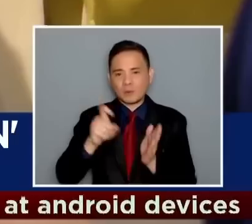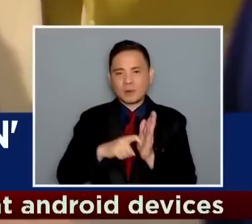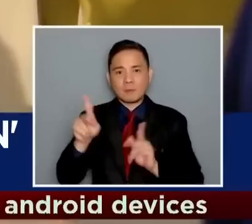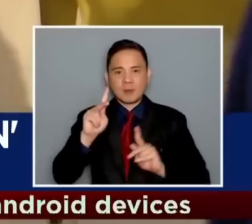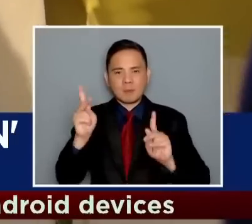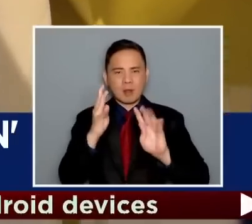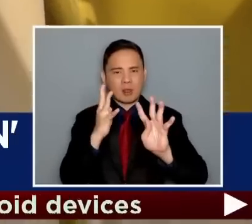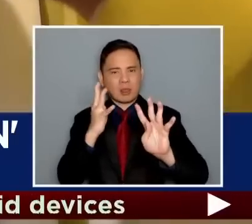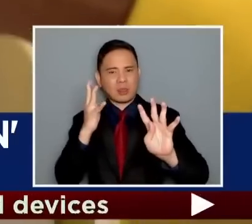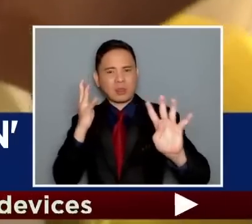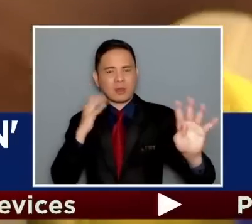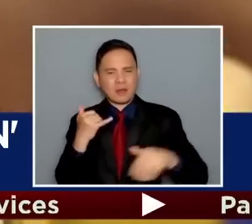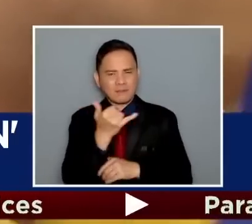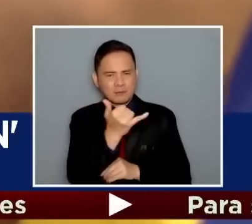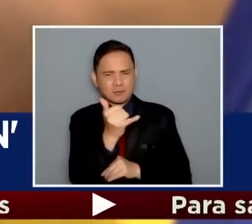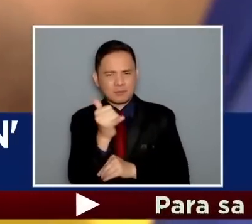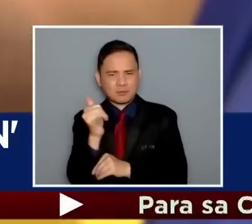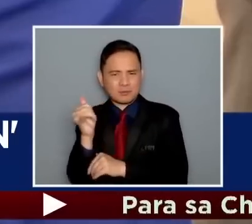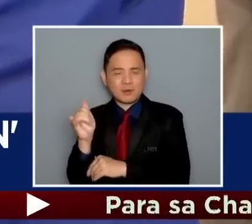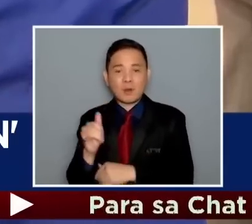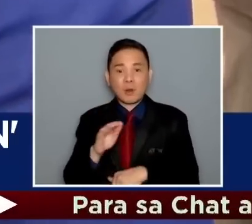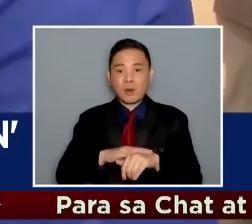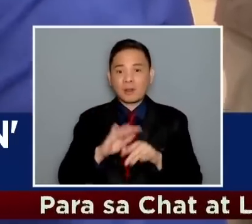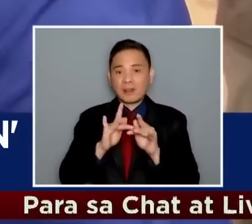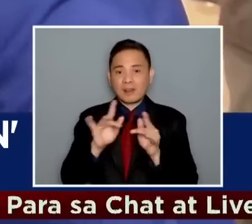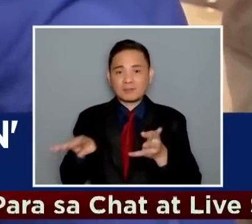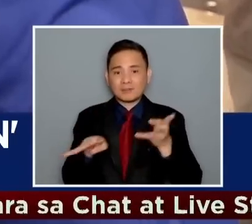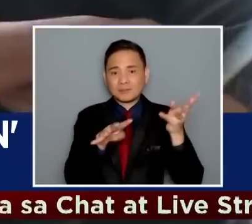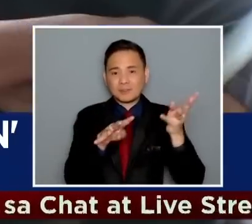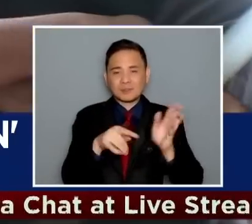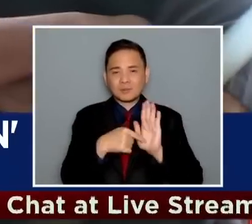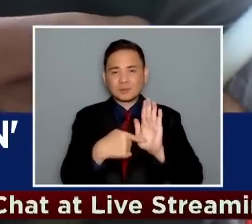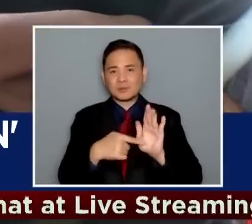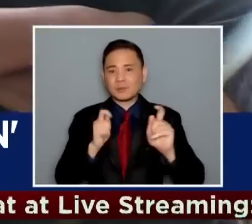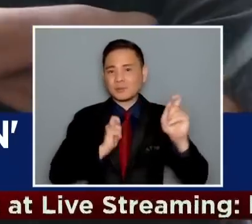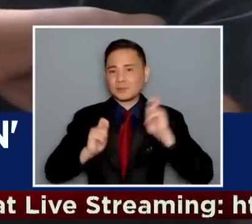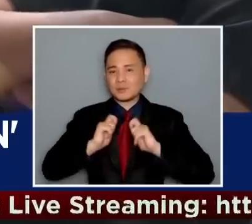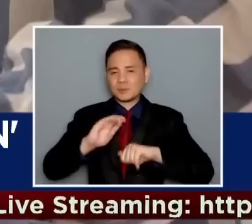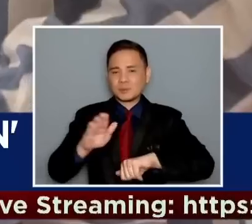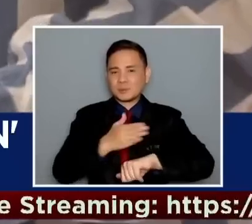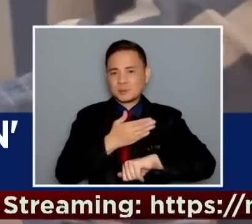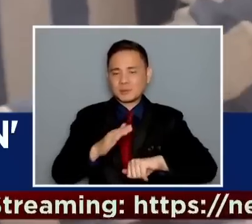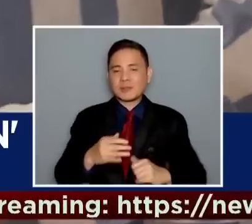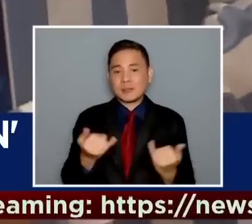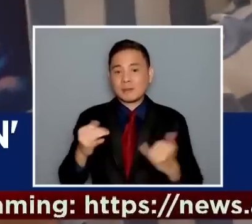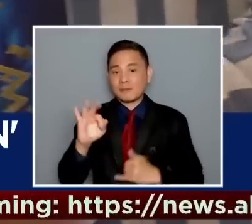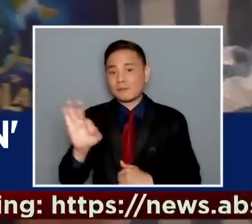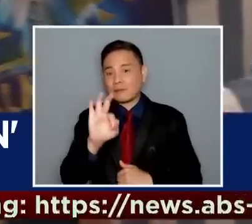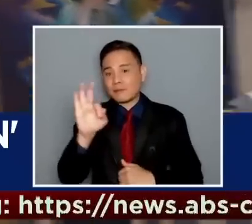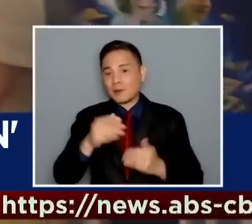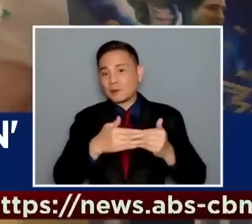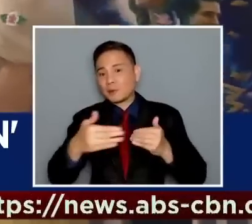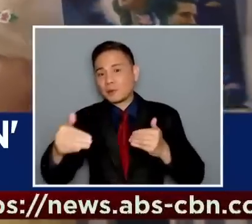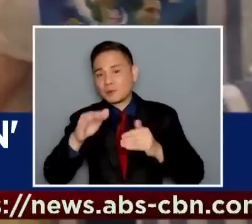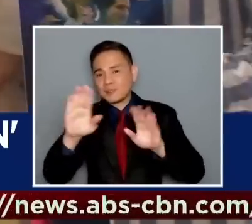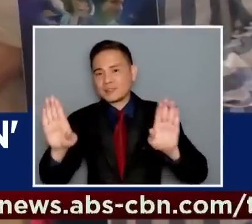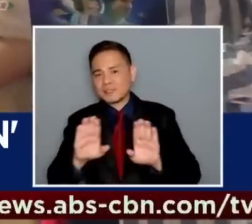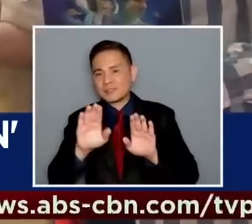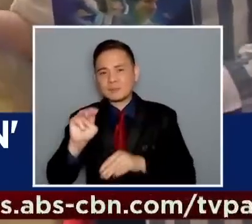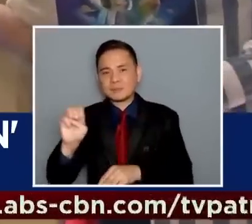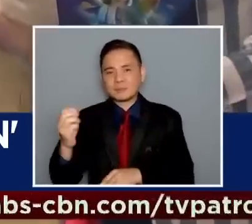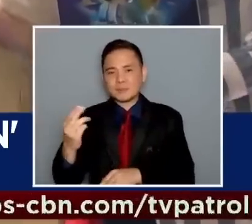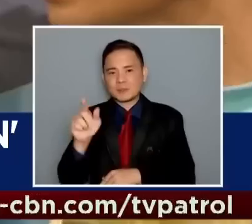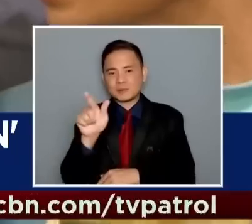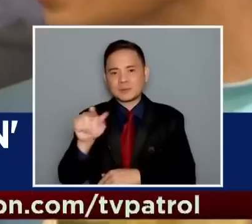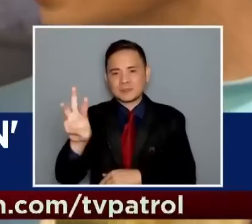nito. Patikim ito sa online streaming ng musical simula ngayong Biyernes hanggang Linggo, March 26. Just great to be together in